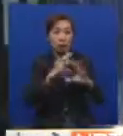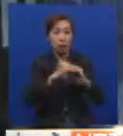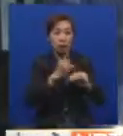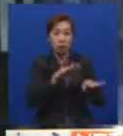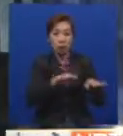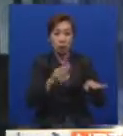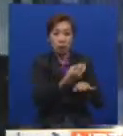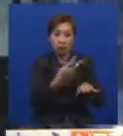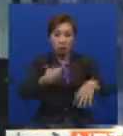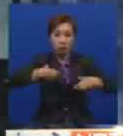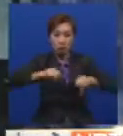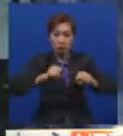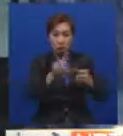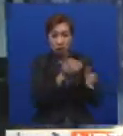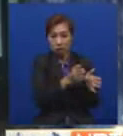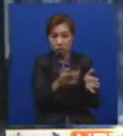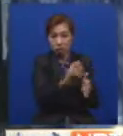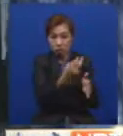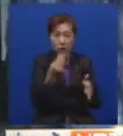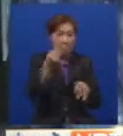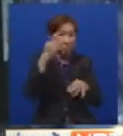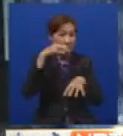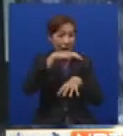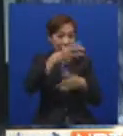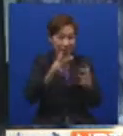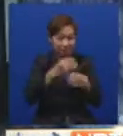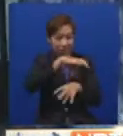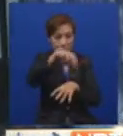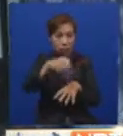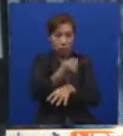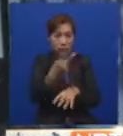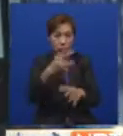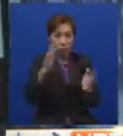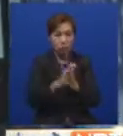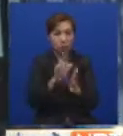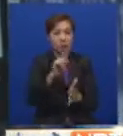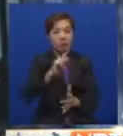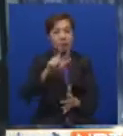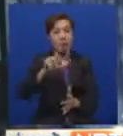ยนต์ 2คันบ้านพร้อมที่ดิน 2หลังรวมมูลค่า 1ล้าน 2แสนบาทค่ะ